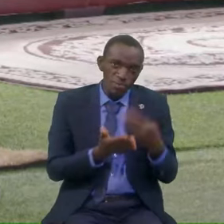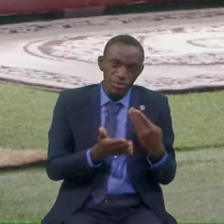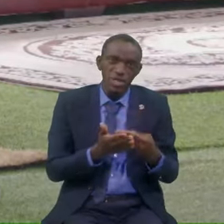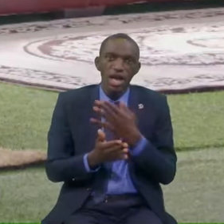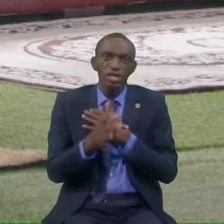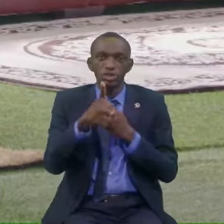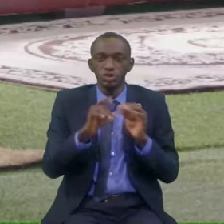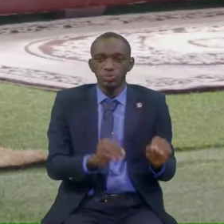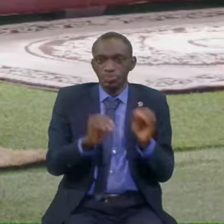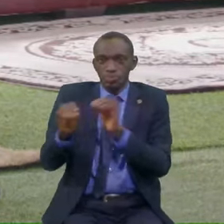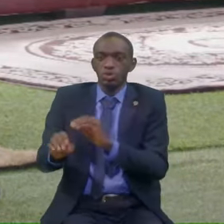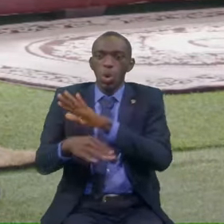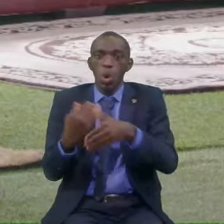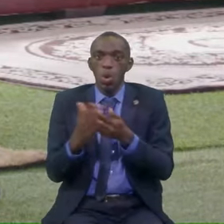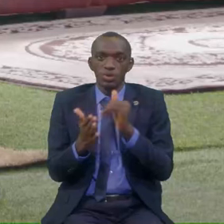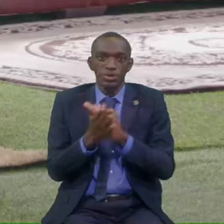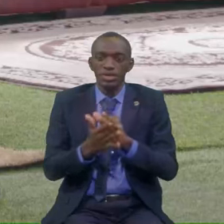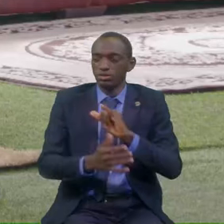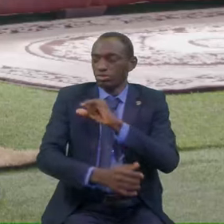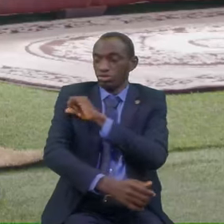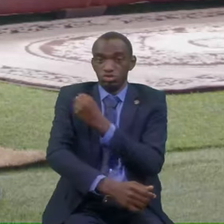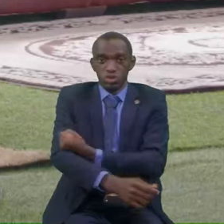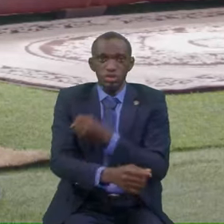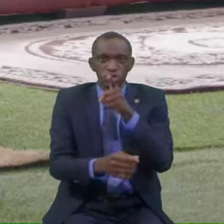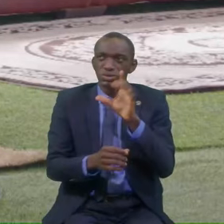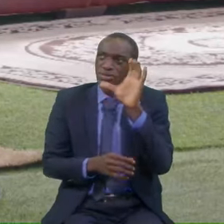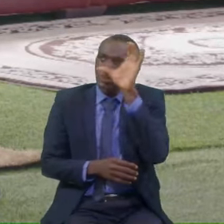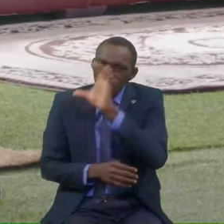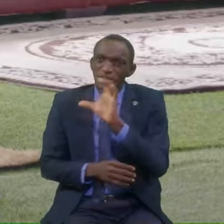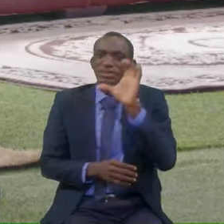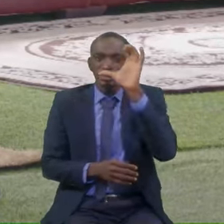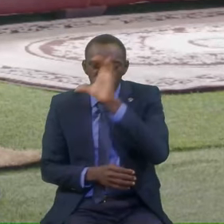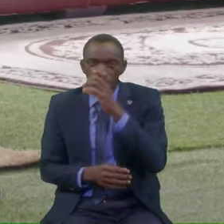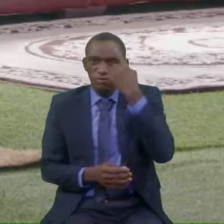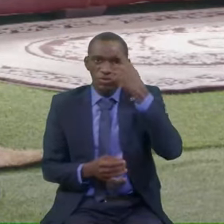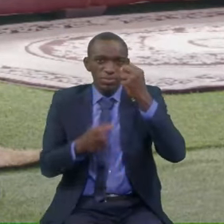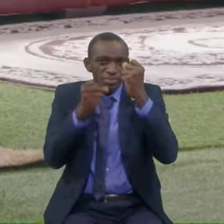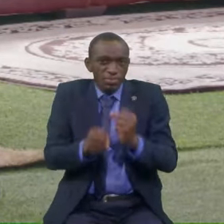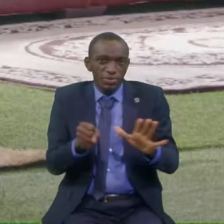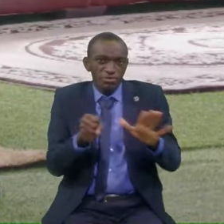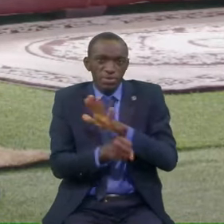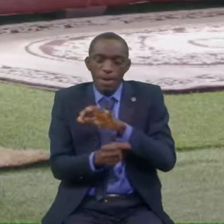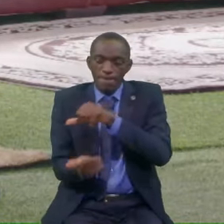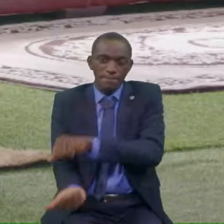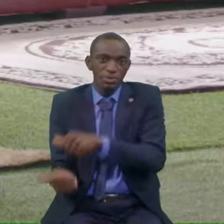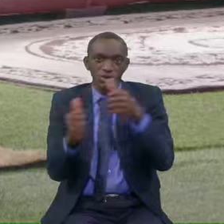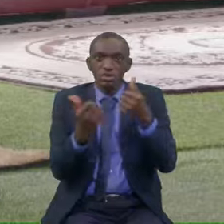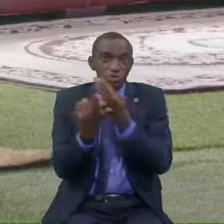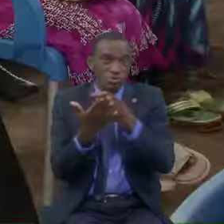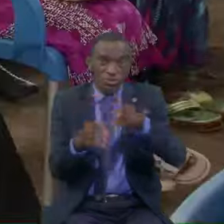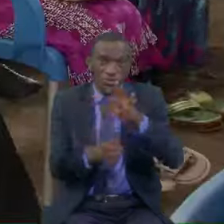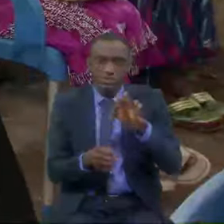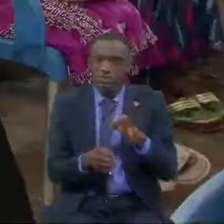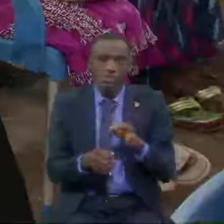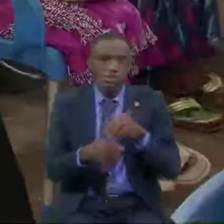toute cette force-là en cherchant la puissance du baptême, du Saint-Esprit, en un rien de temps, tu